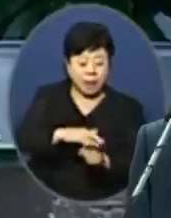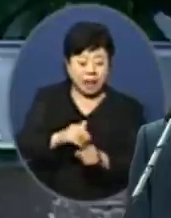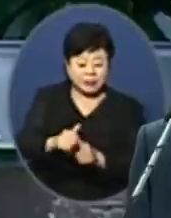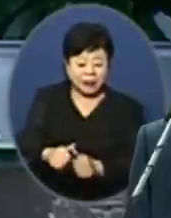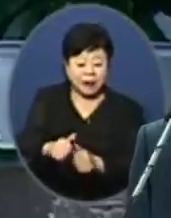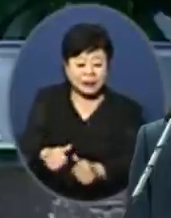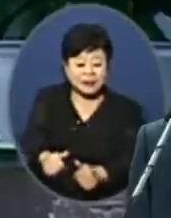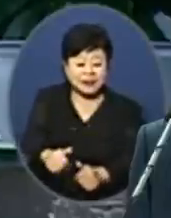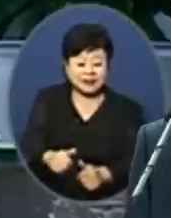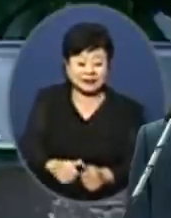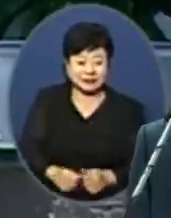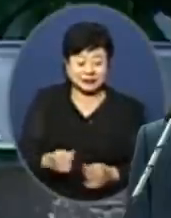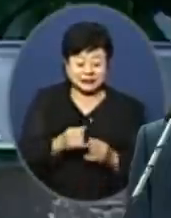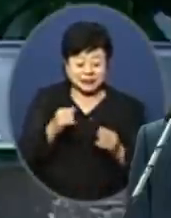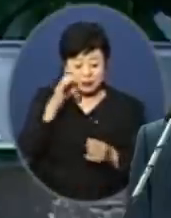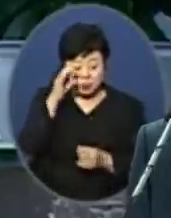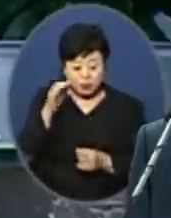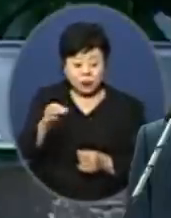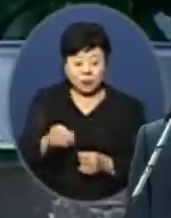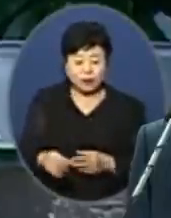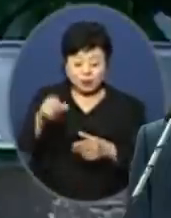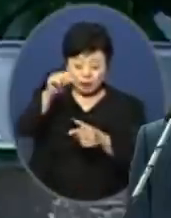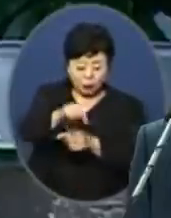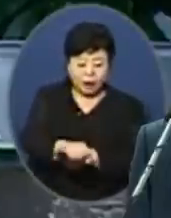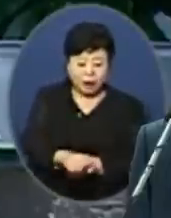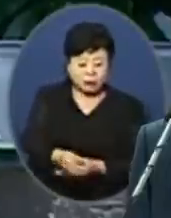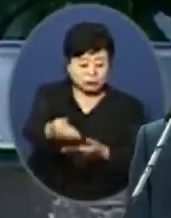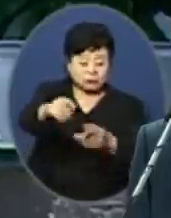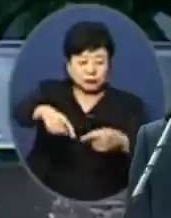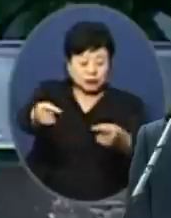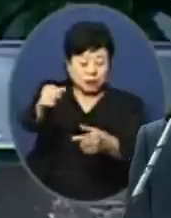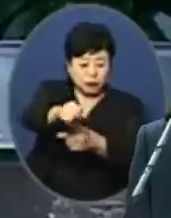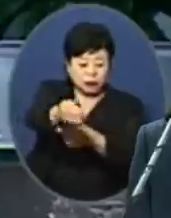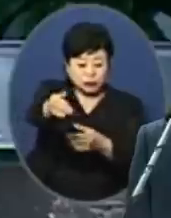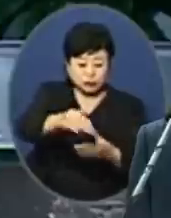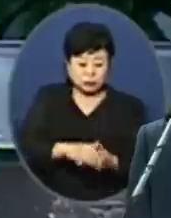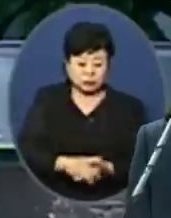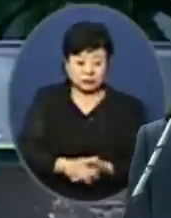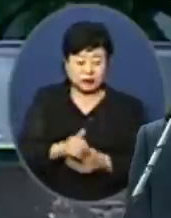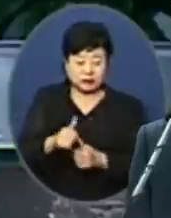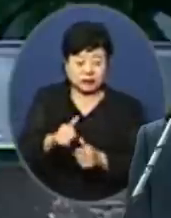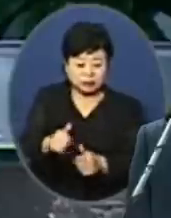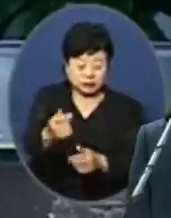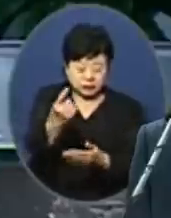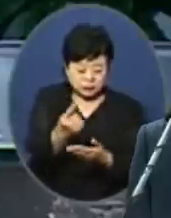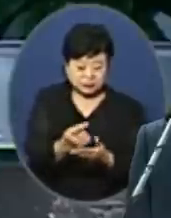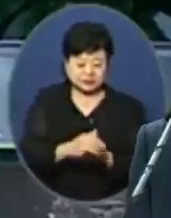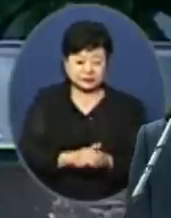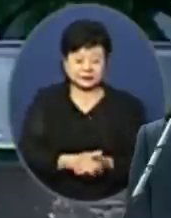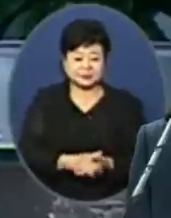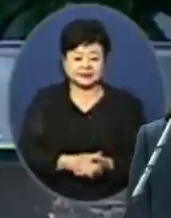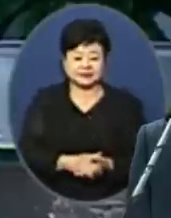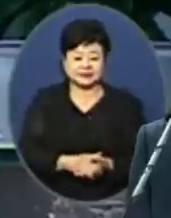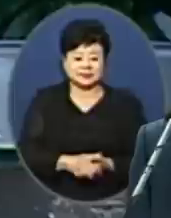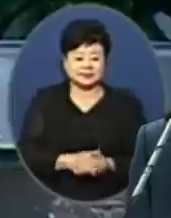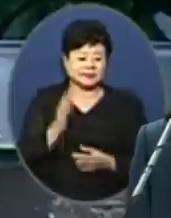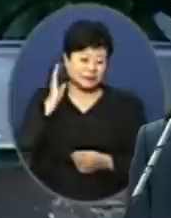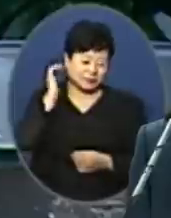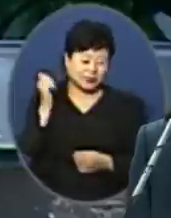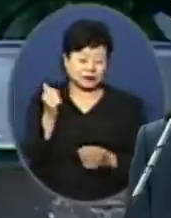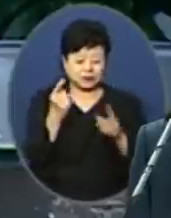따라가니까 지키는 사람들이 그냥 가라 들어가라 그래서 따라 들어갔어요.